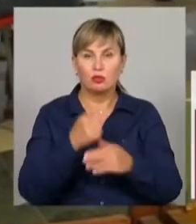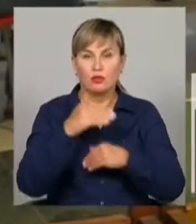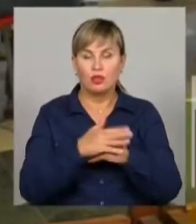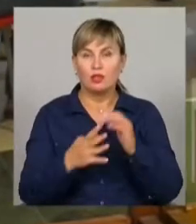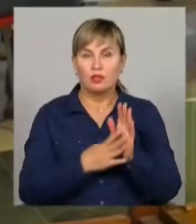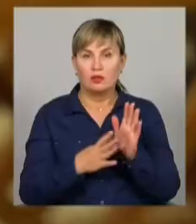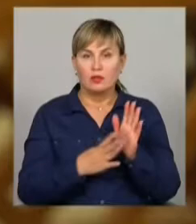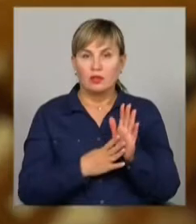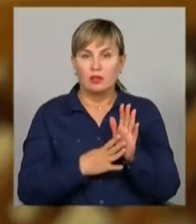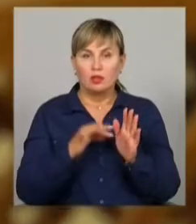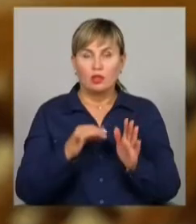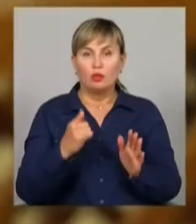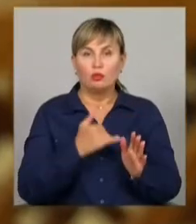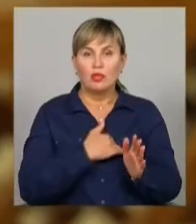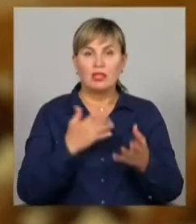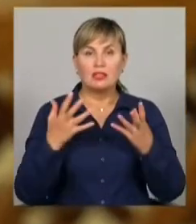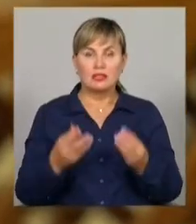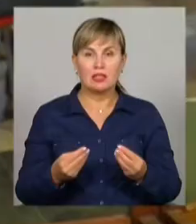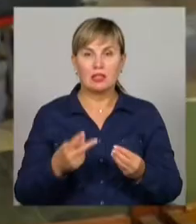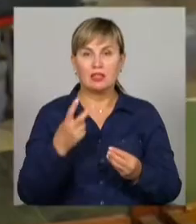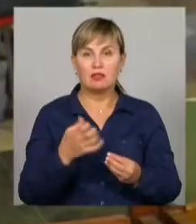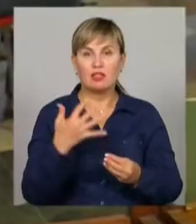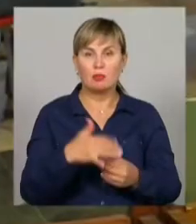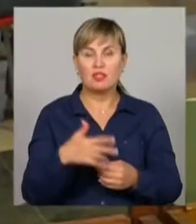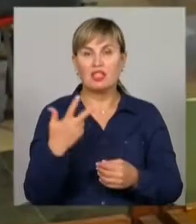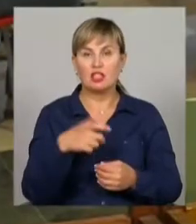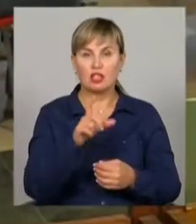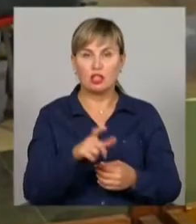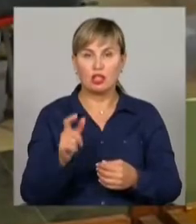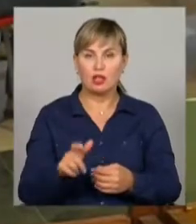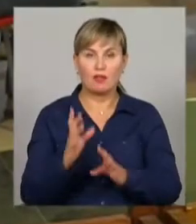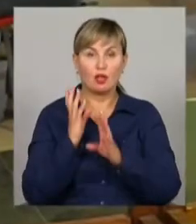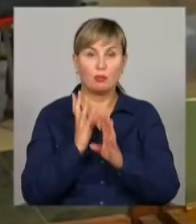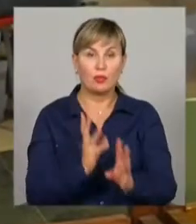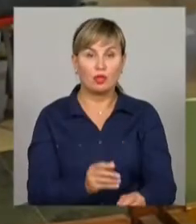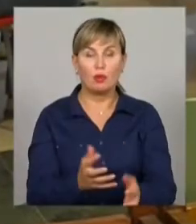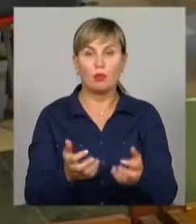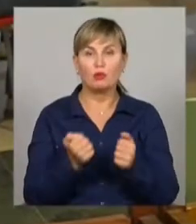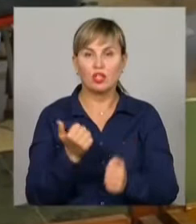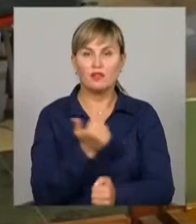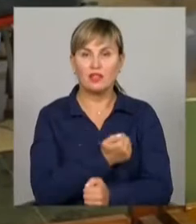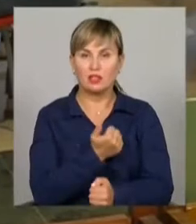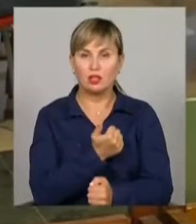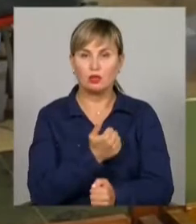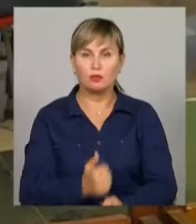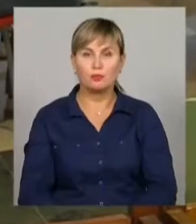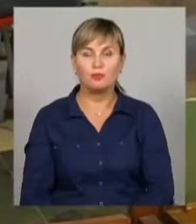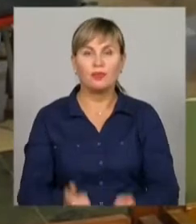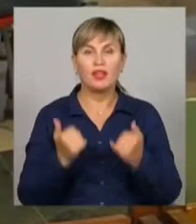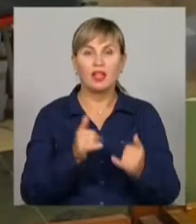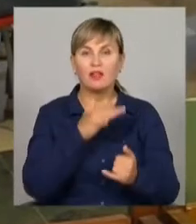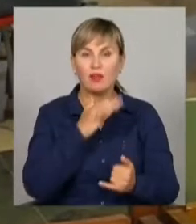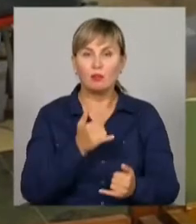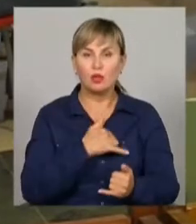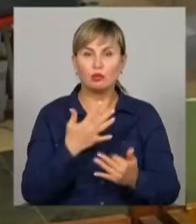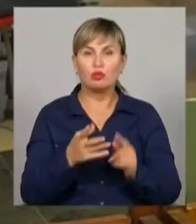вечера. У нас в день 250-300 человек на данный момент получает вакцинацию. На данный момент у нас еще